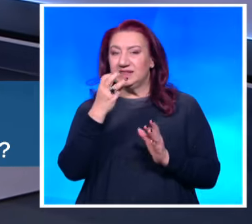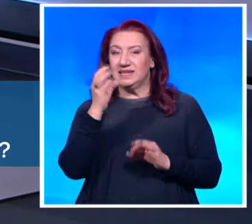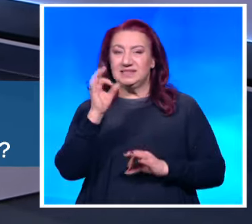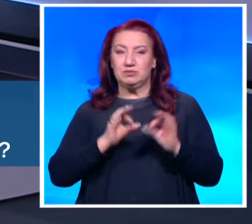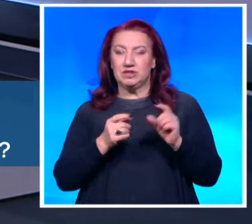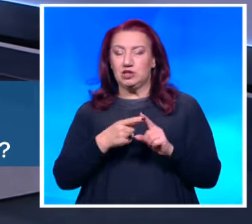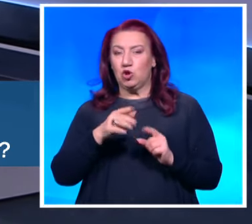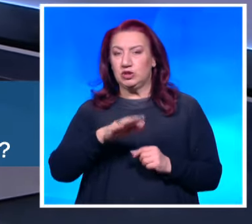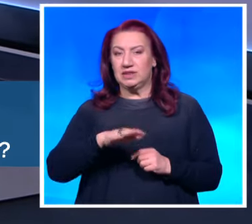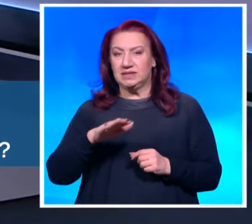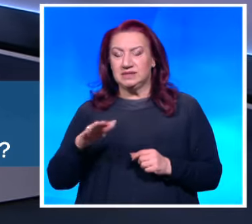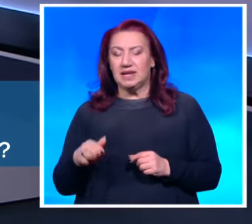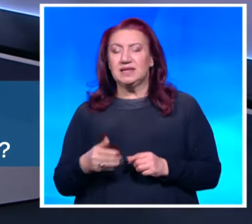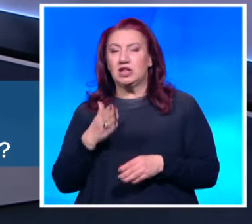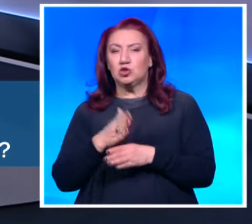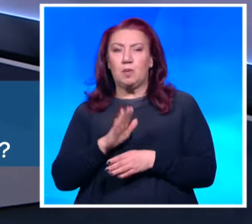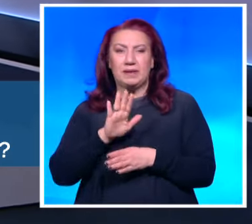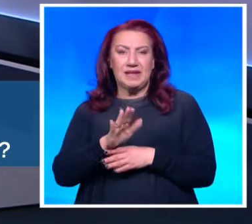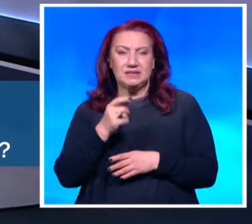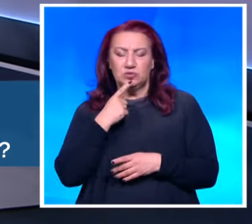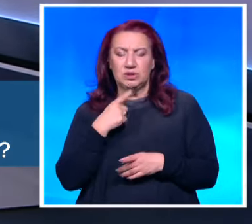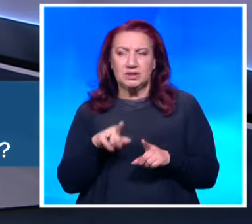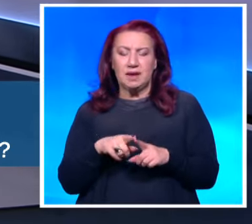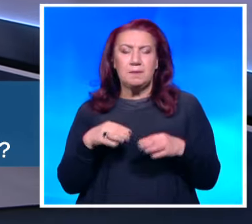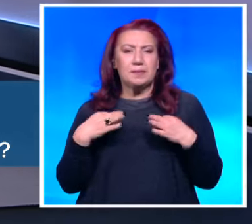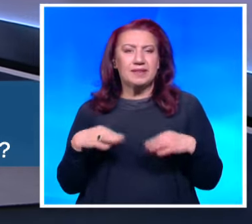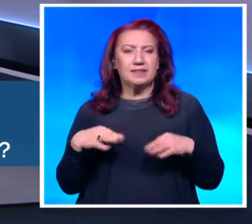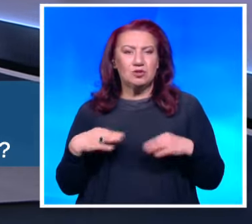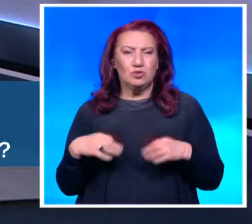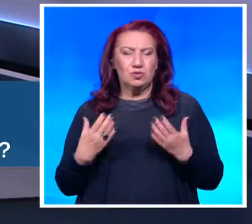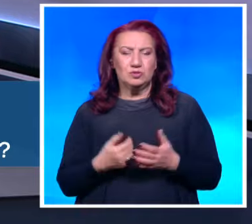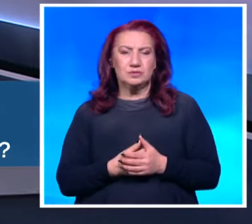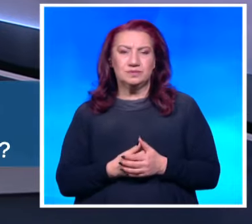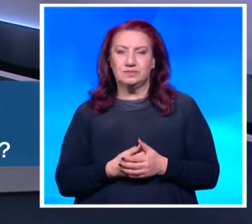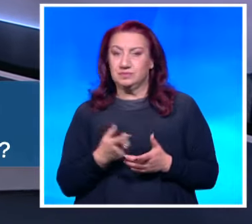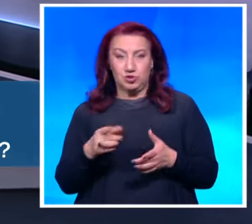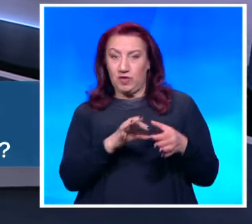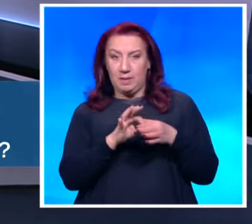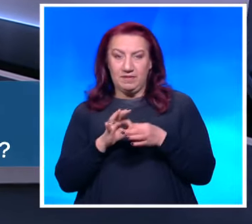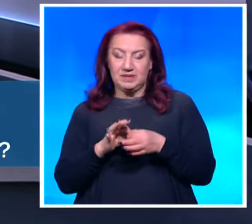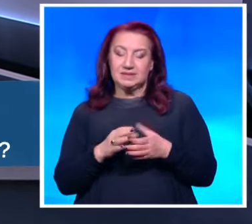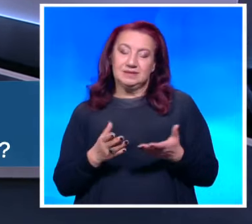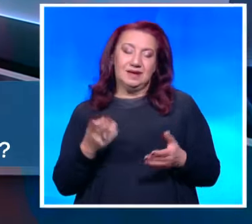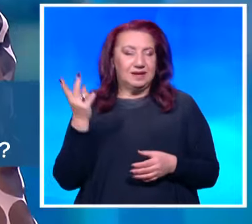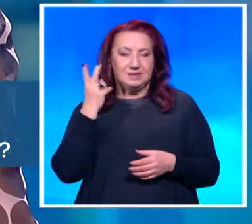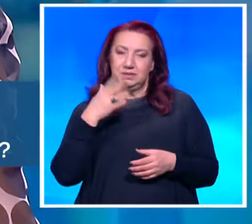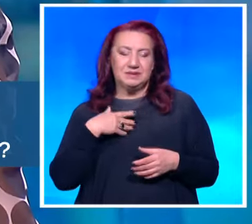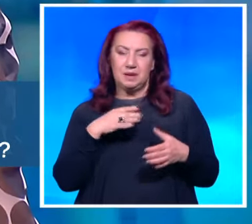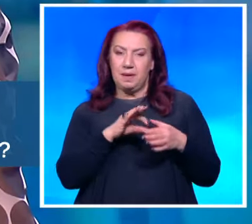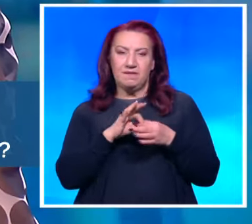15 години търпят материални лишения. Как са вързани двете неща? Изключително силно са вързани. Всъщност